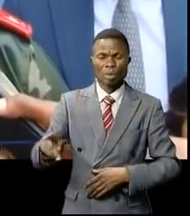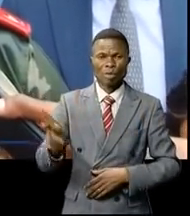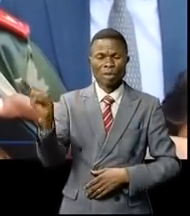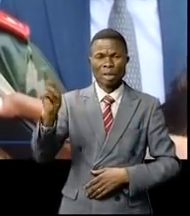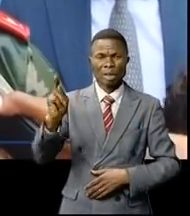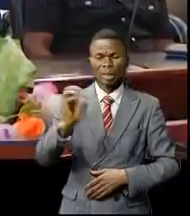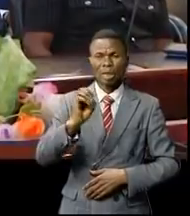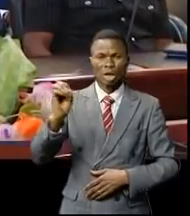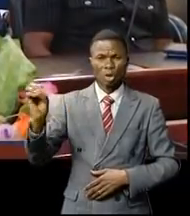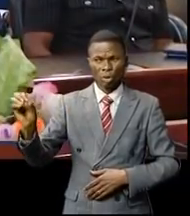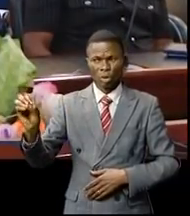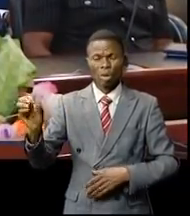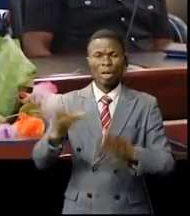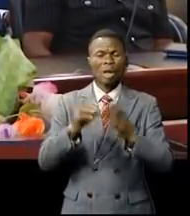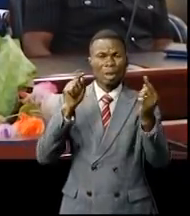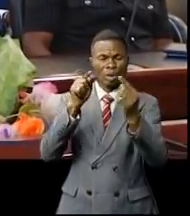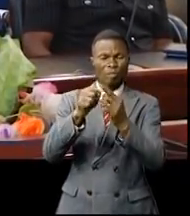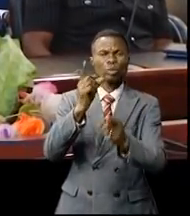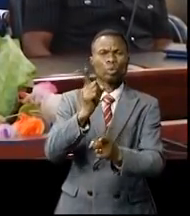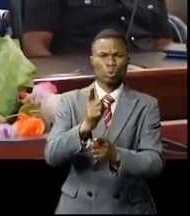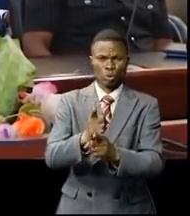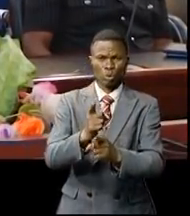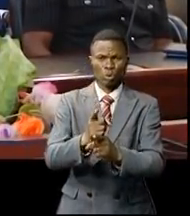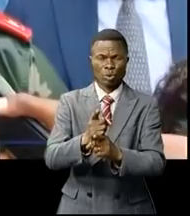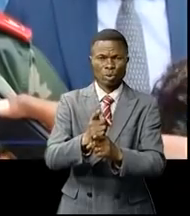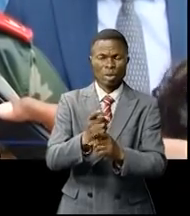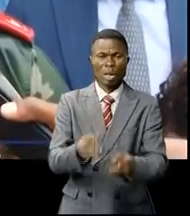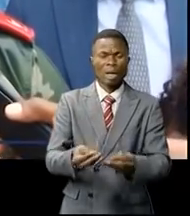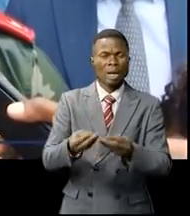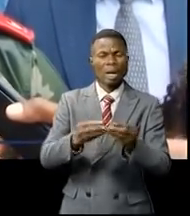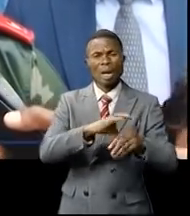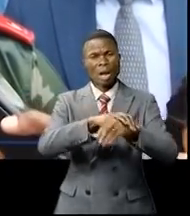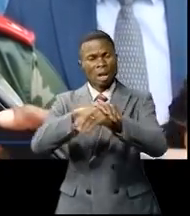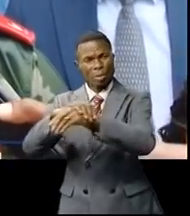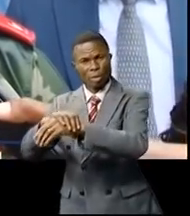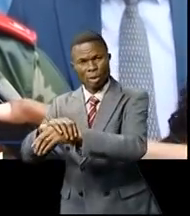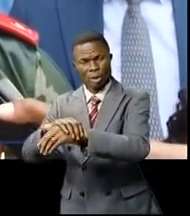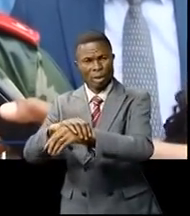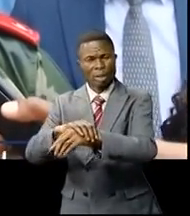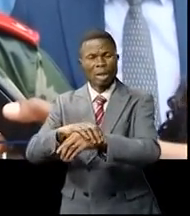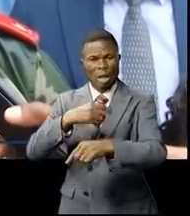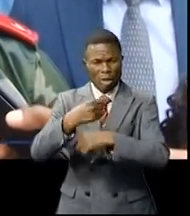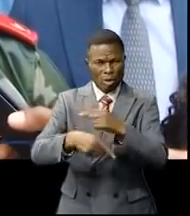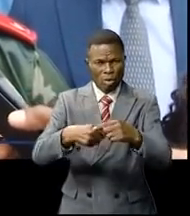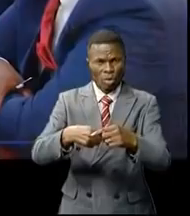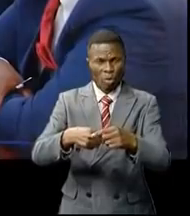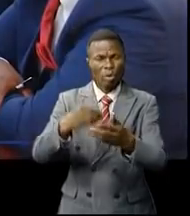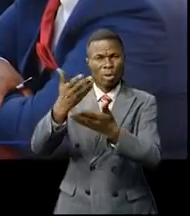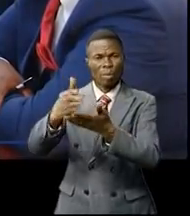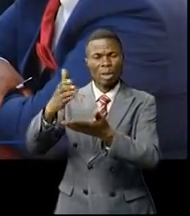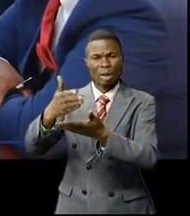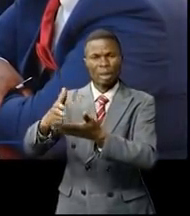avec un but précis d'acheminer et des procédé à une distribution